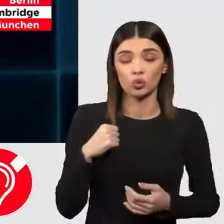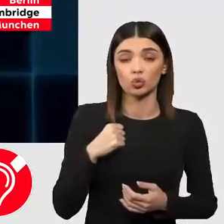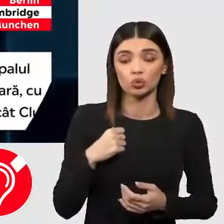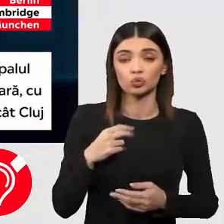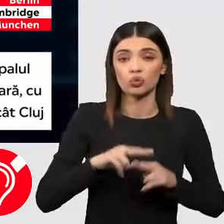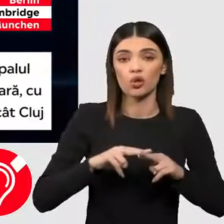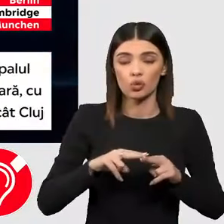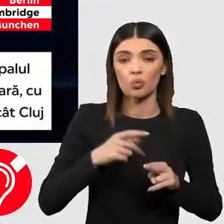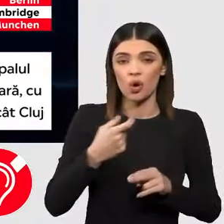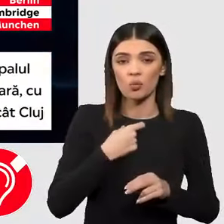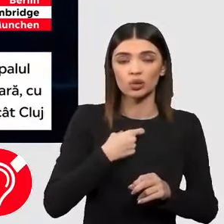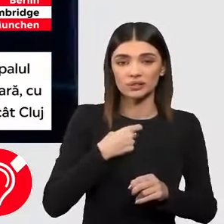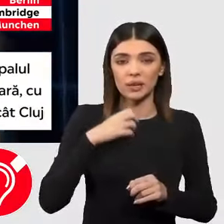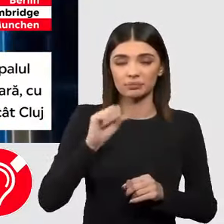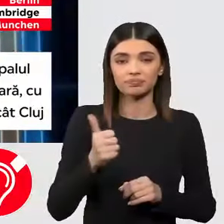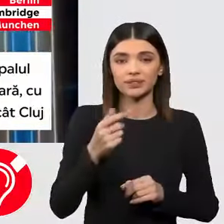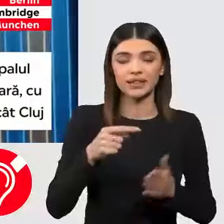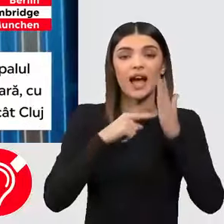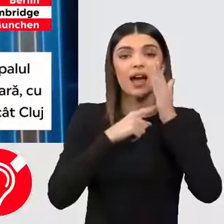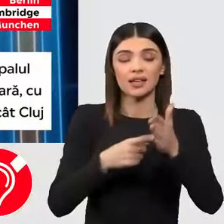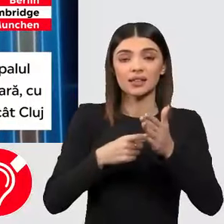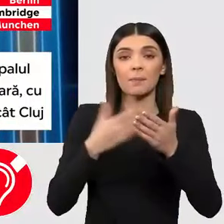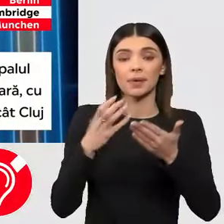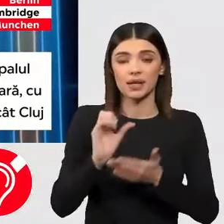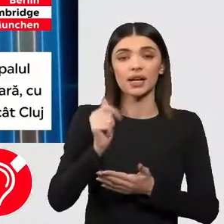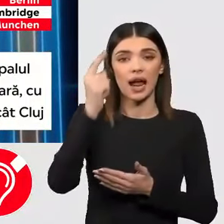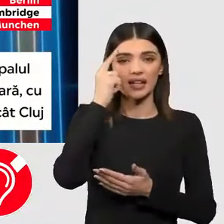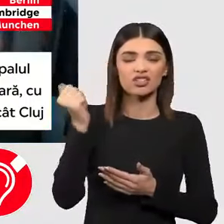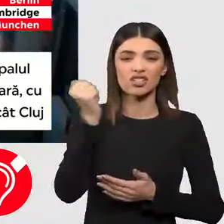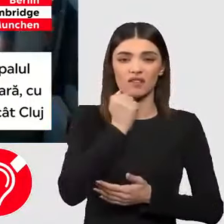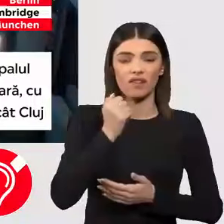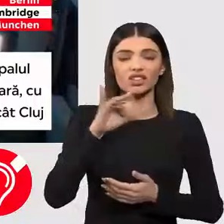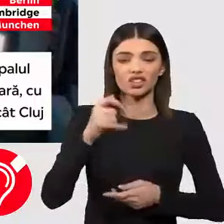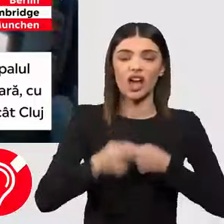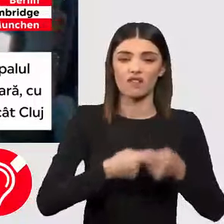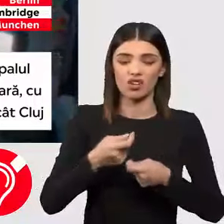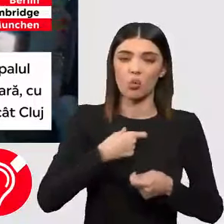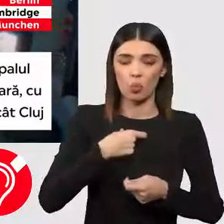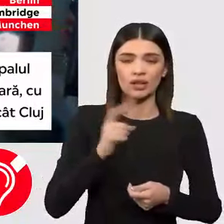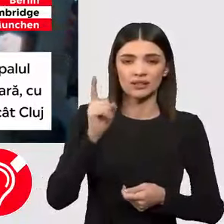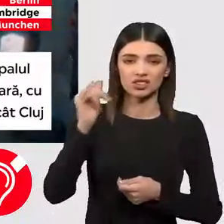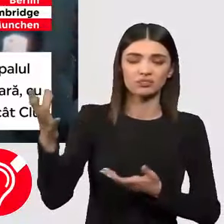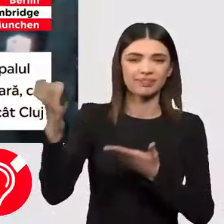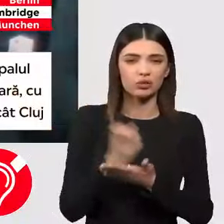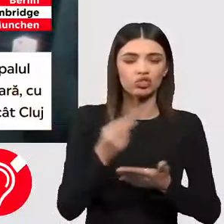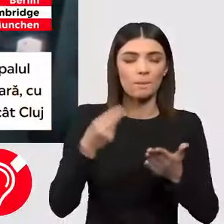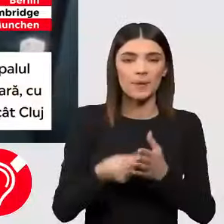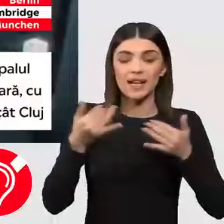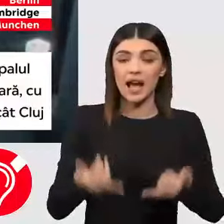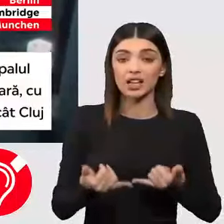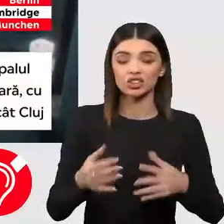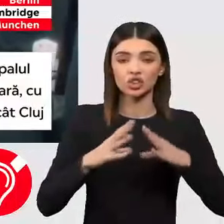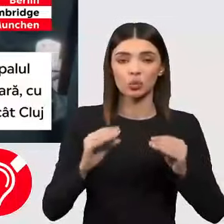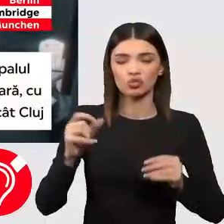e singurul mod în care în acest domeniu businessul poate să crească și poate să fie